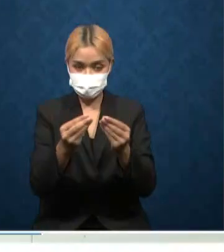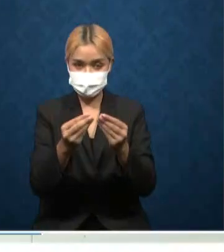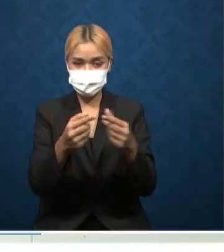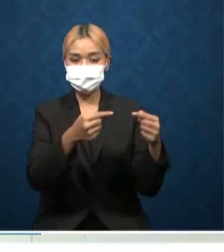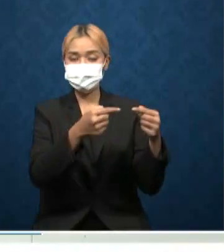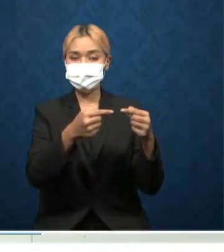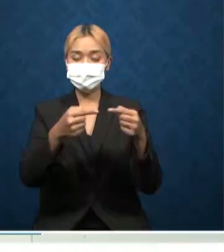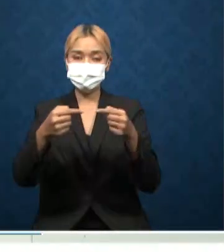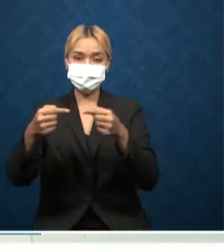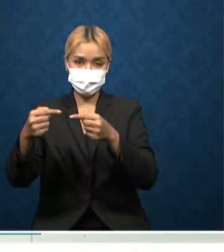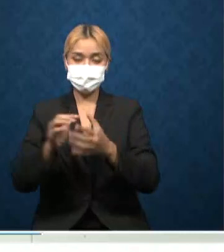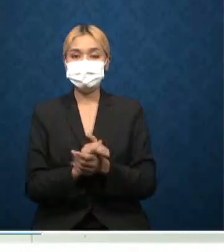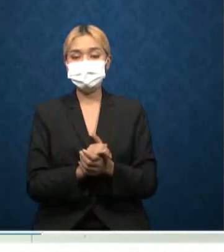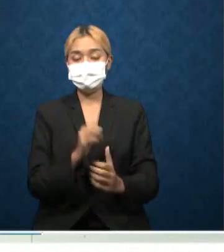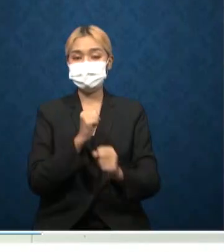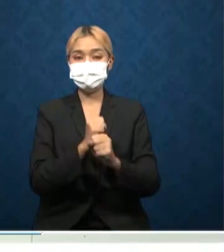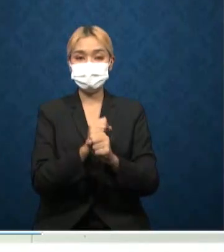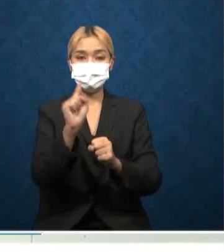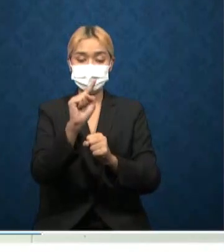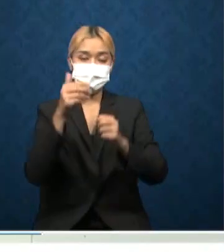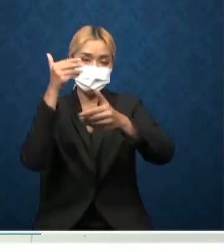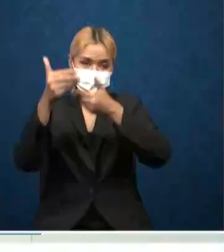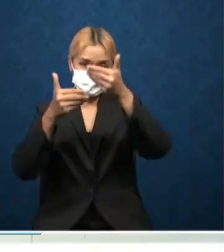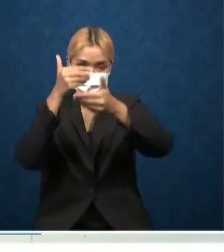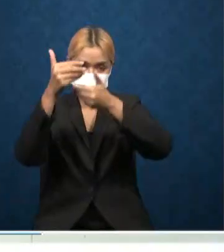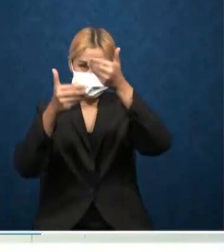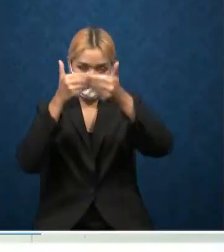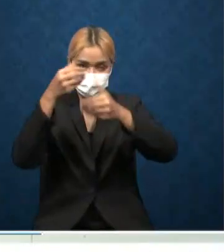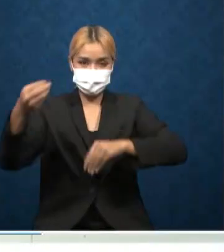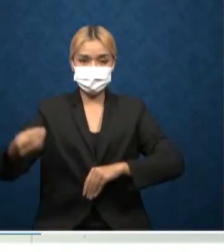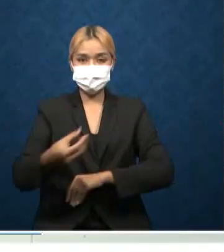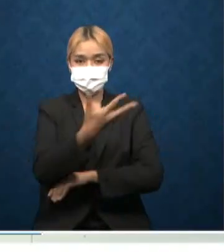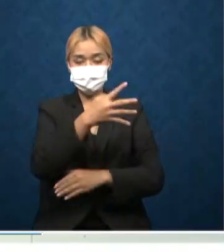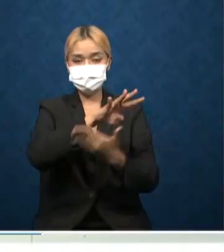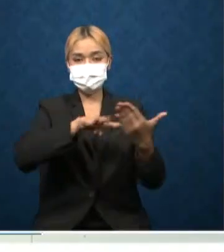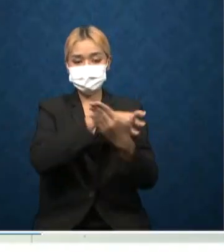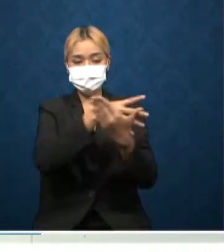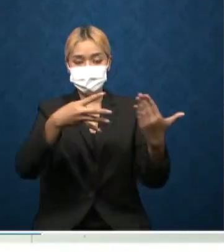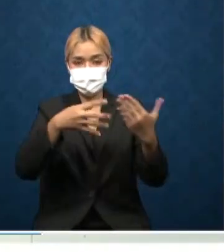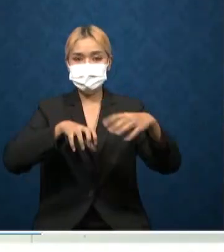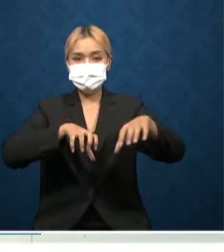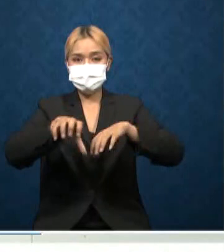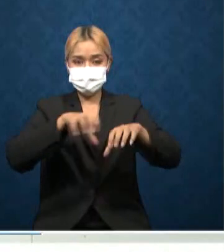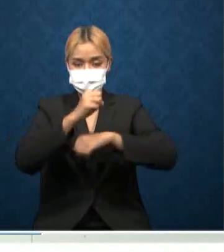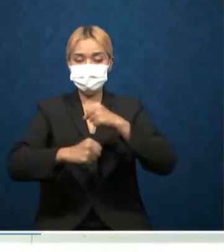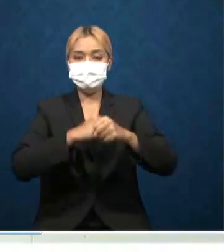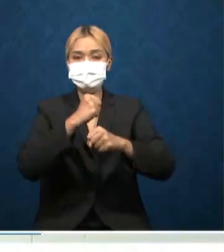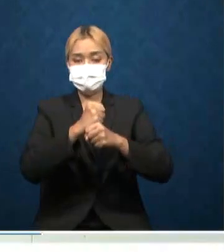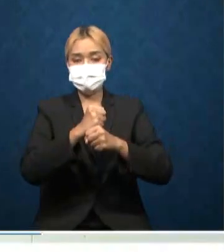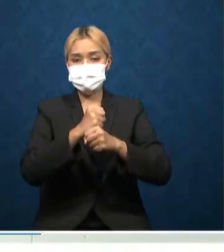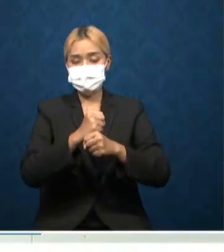เนื่องโดยสะท้อนผ่านกิจกรรมที่ปรากฏในรายงานผลการปฏิบัติงานประจำปีงบประมาณ